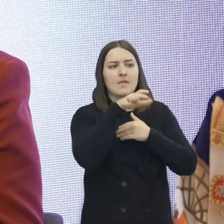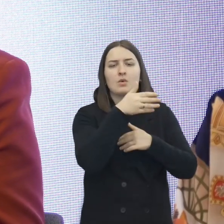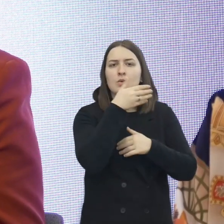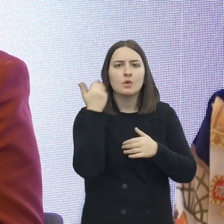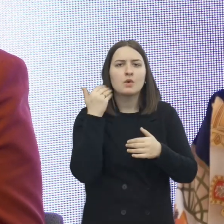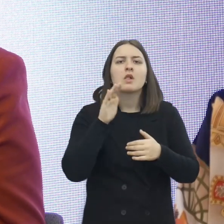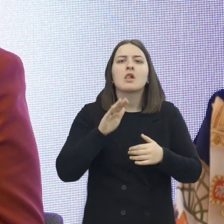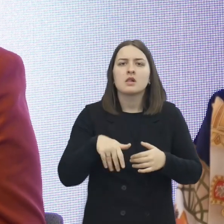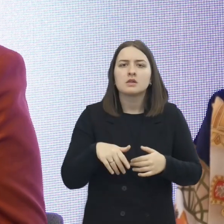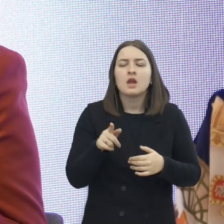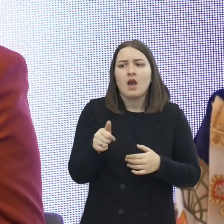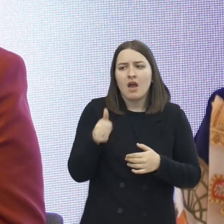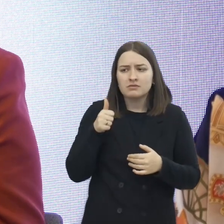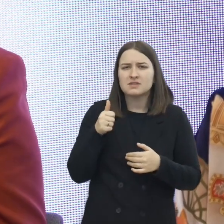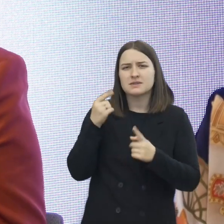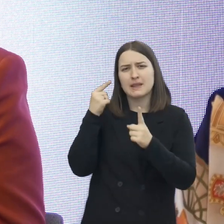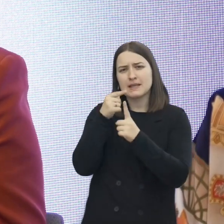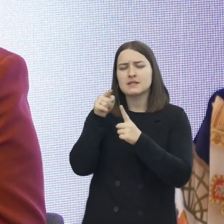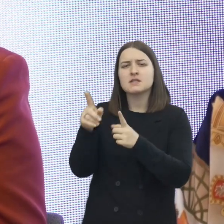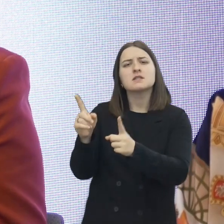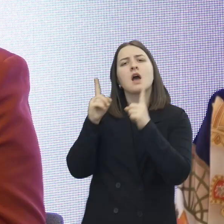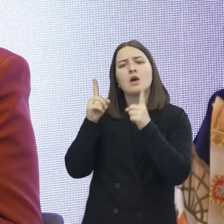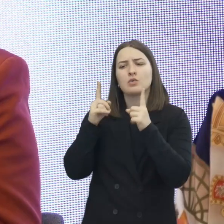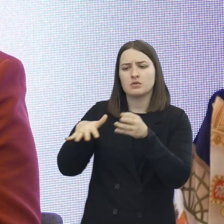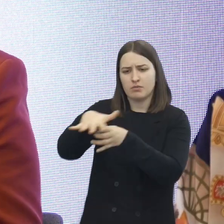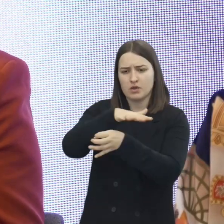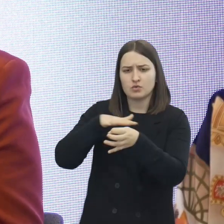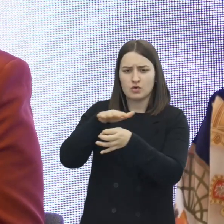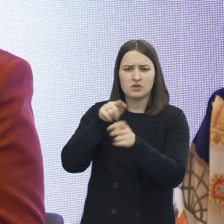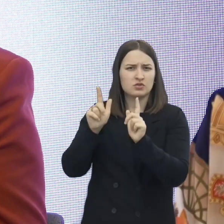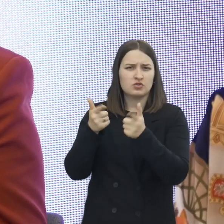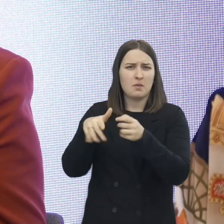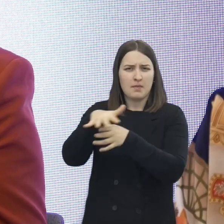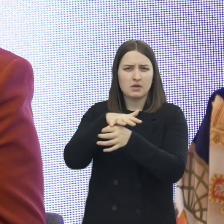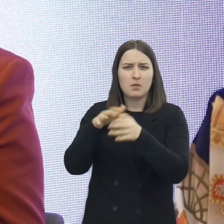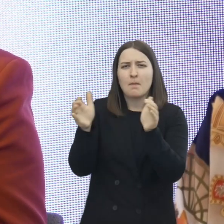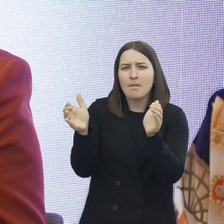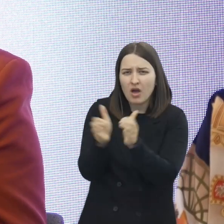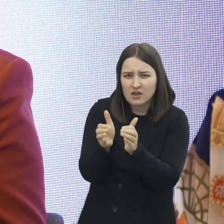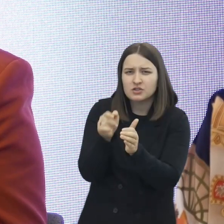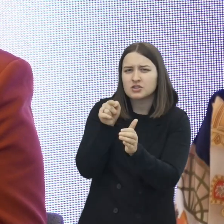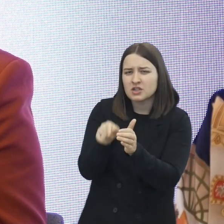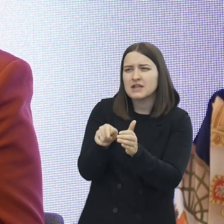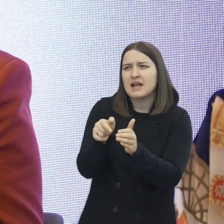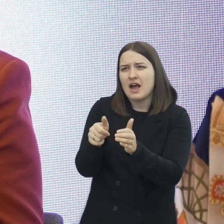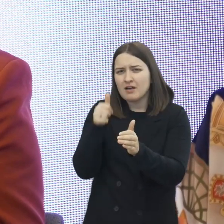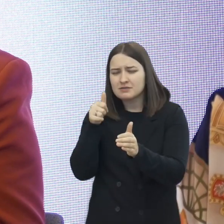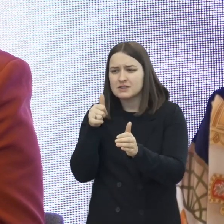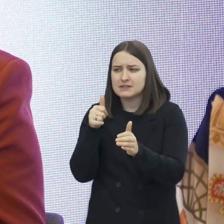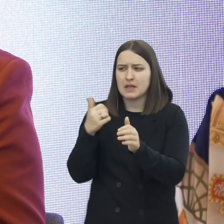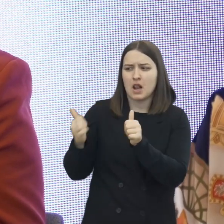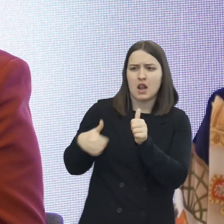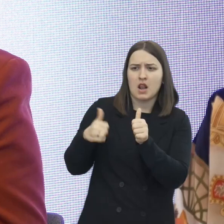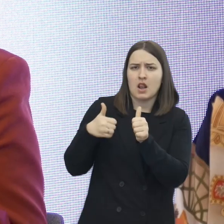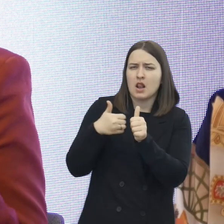apsaugoti būtent asmenys, kad jie nesusidurtų, nes tai yra pakankamai maža bendruomenė, kad nesusidurtų su papildomu